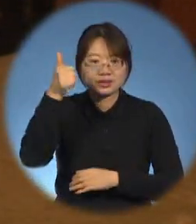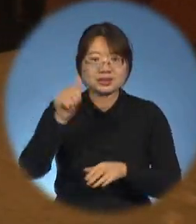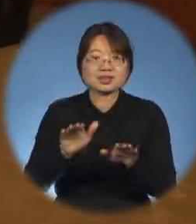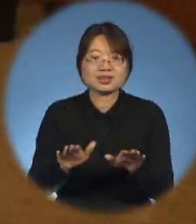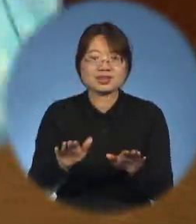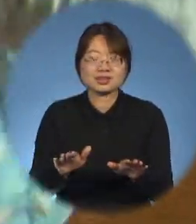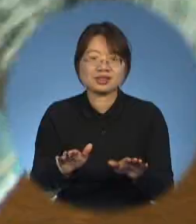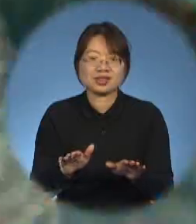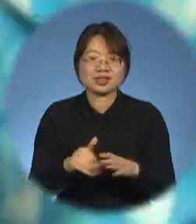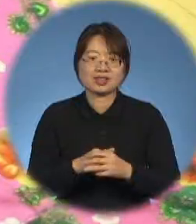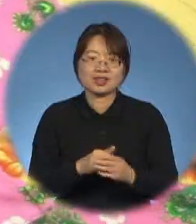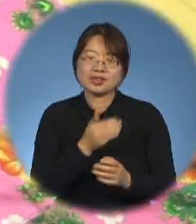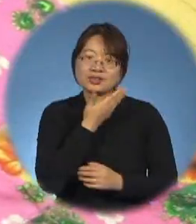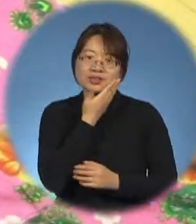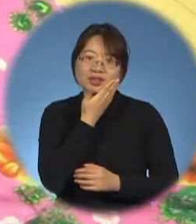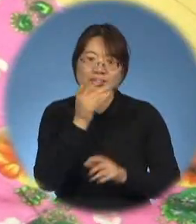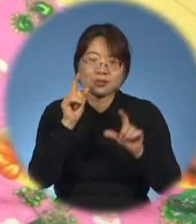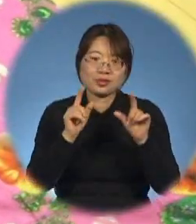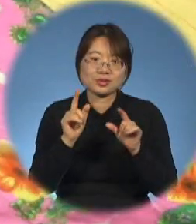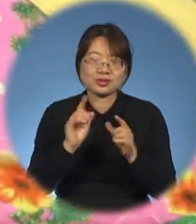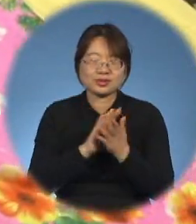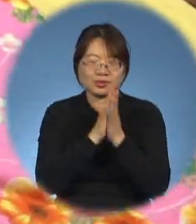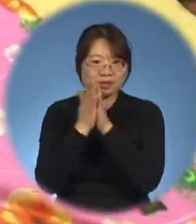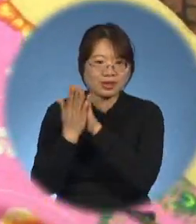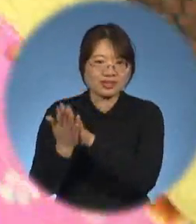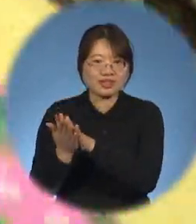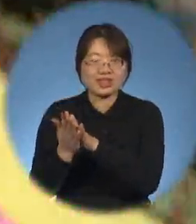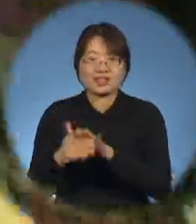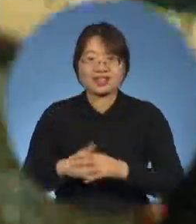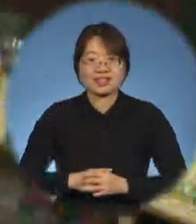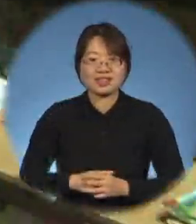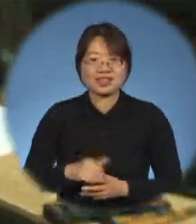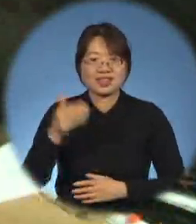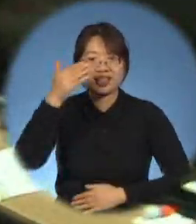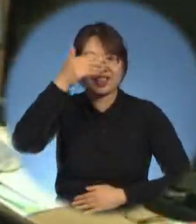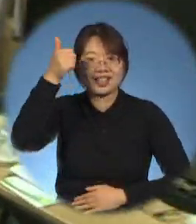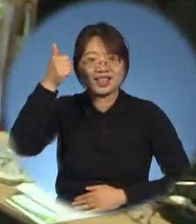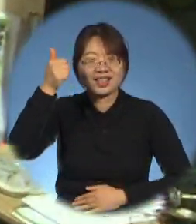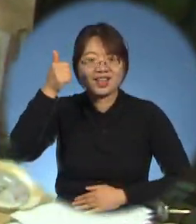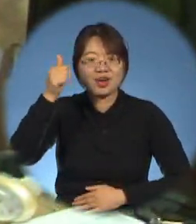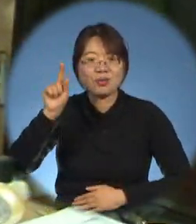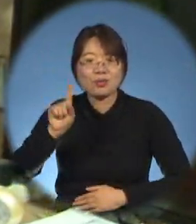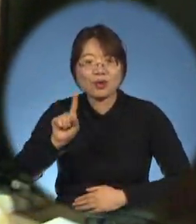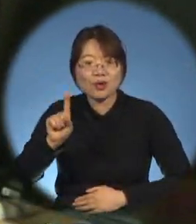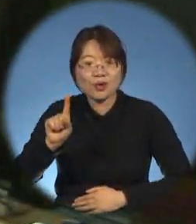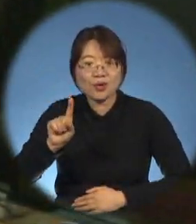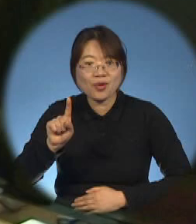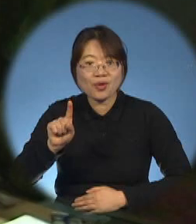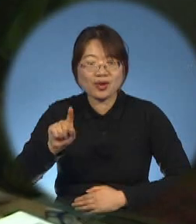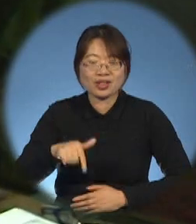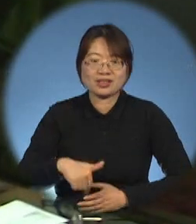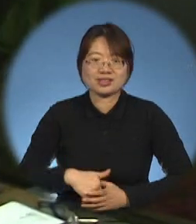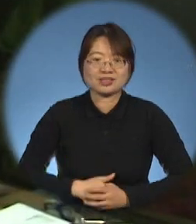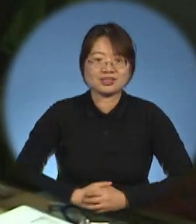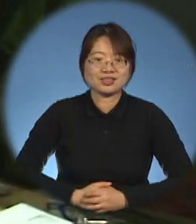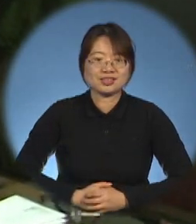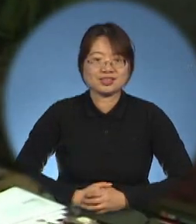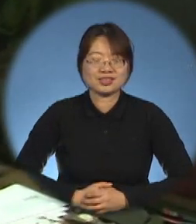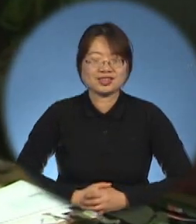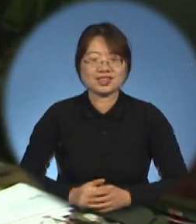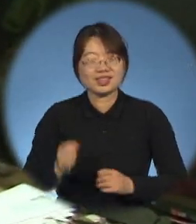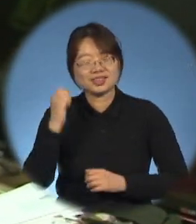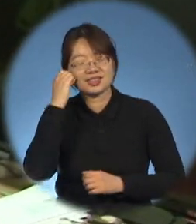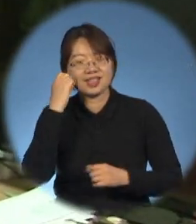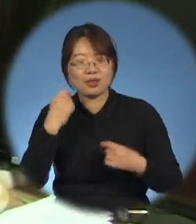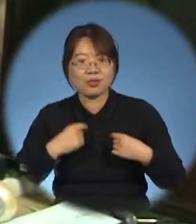이번엔 귀여운 모습으로 탈바꿈 합니다 예 뭐예요 아 3 to